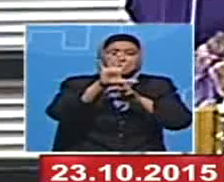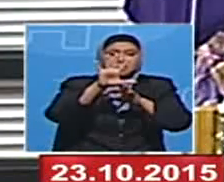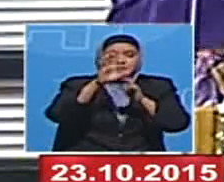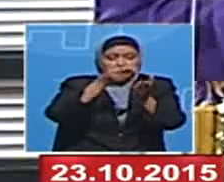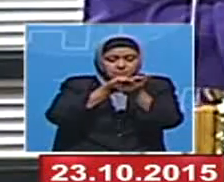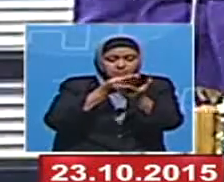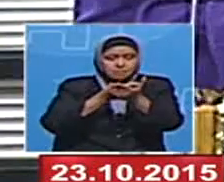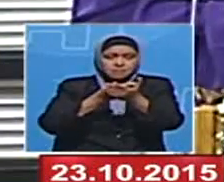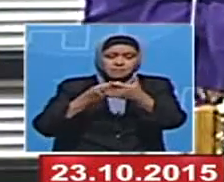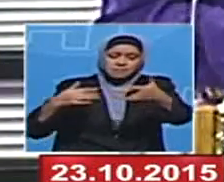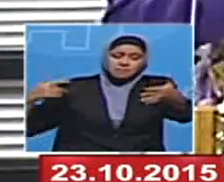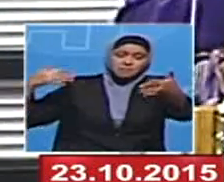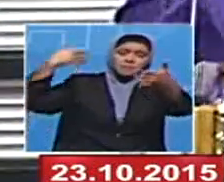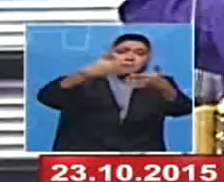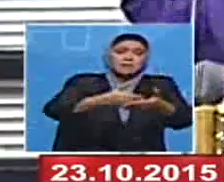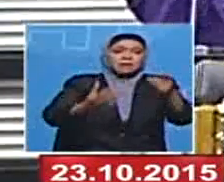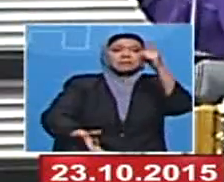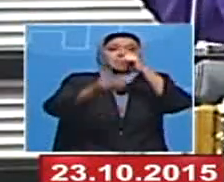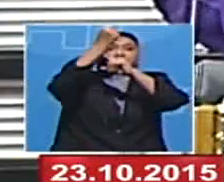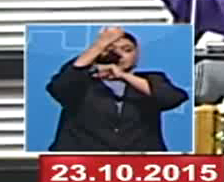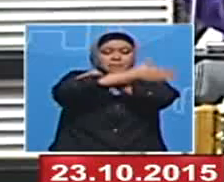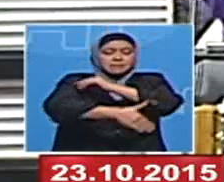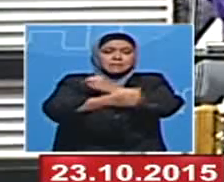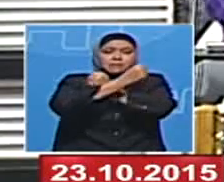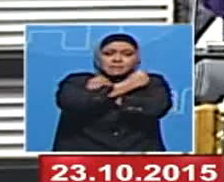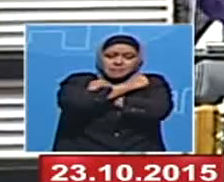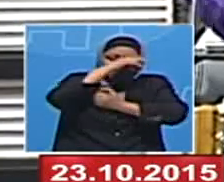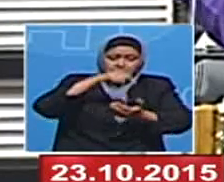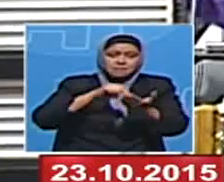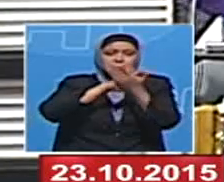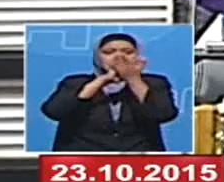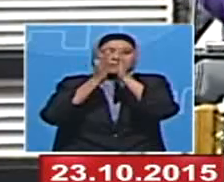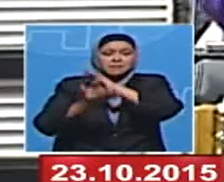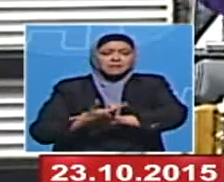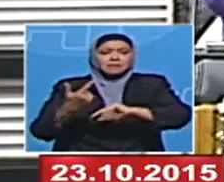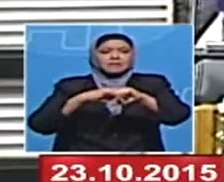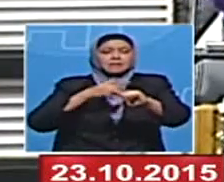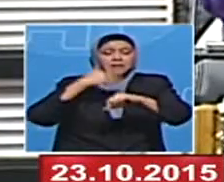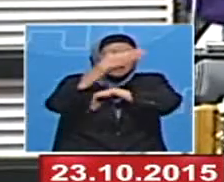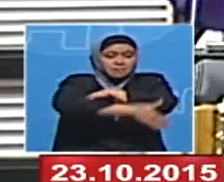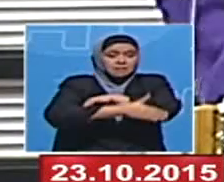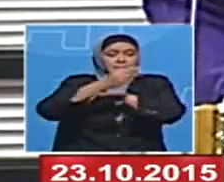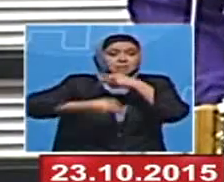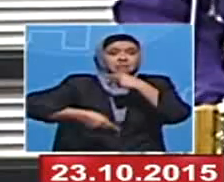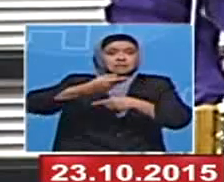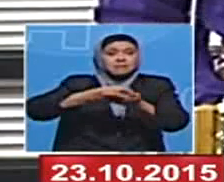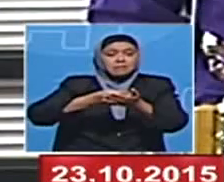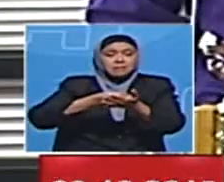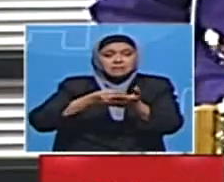terjulangnya negara tercinta Ini kelak menjadi sebuah Watan high income Advance economi